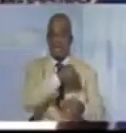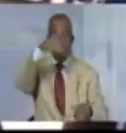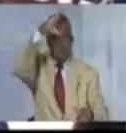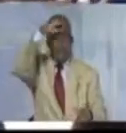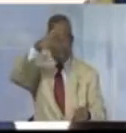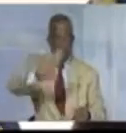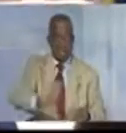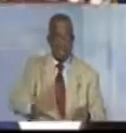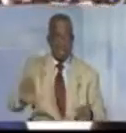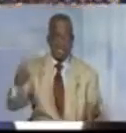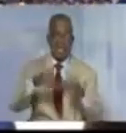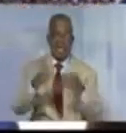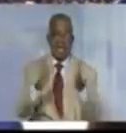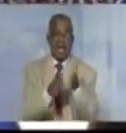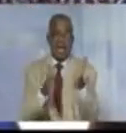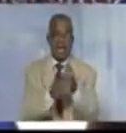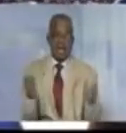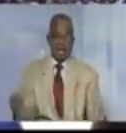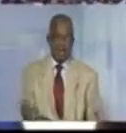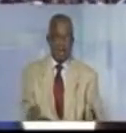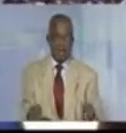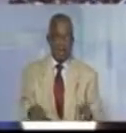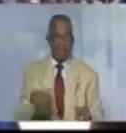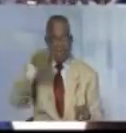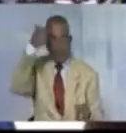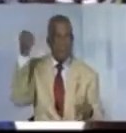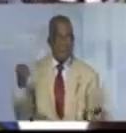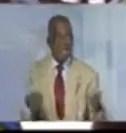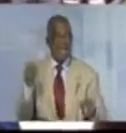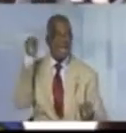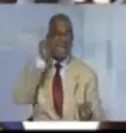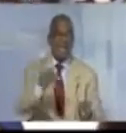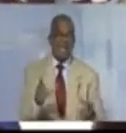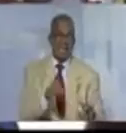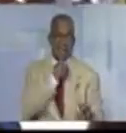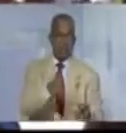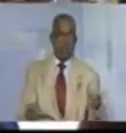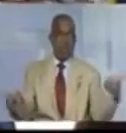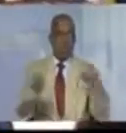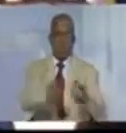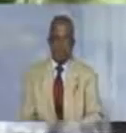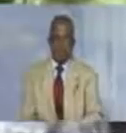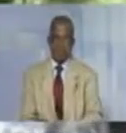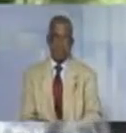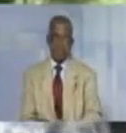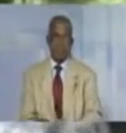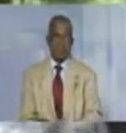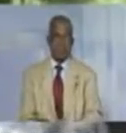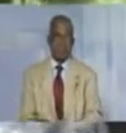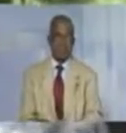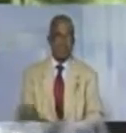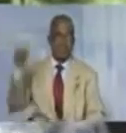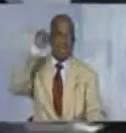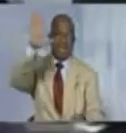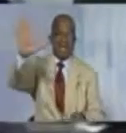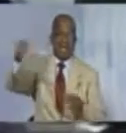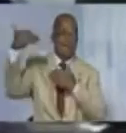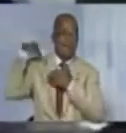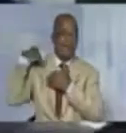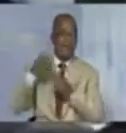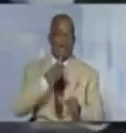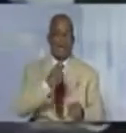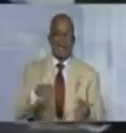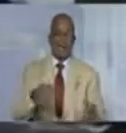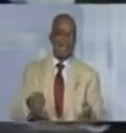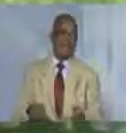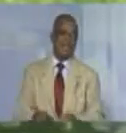les filles à la traite, car les filles sont aussi intelligentes que les garçons. La femme leader est celle qui conduit la